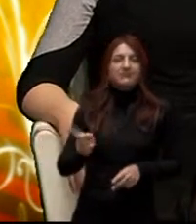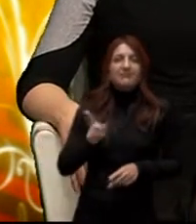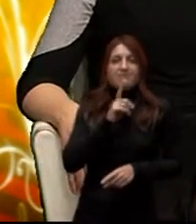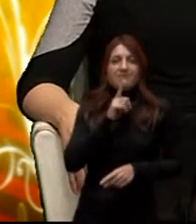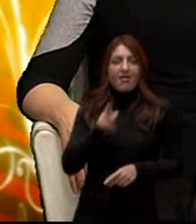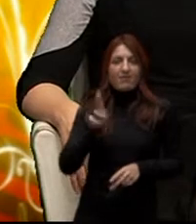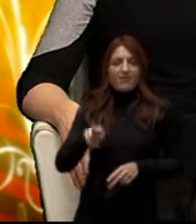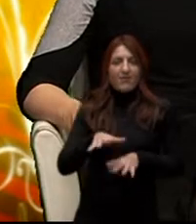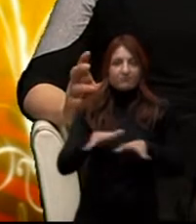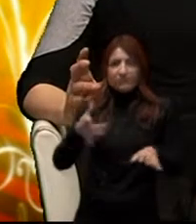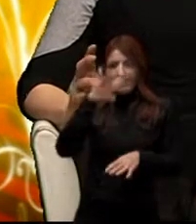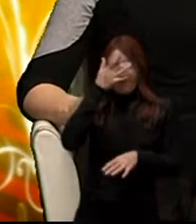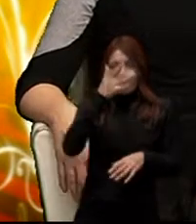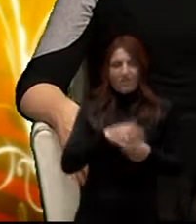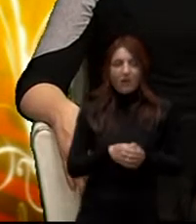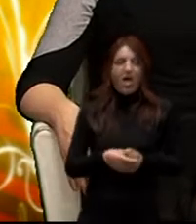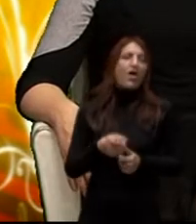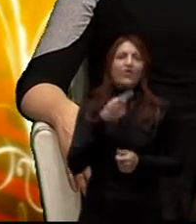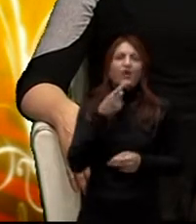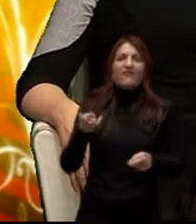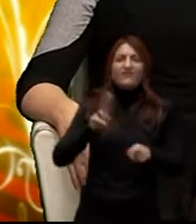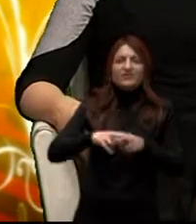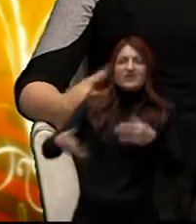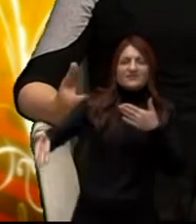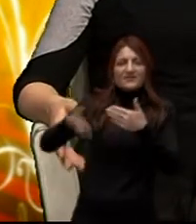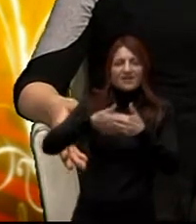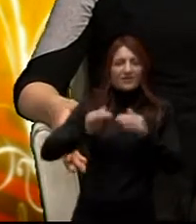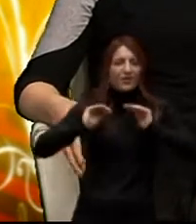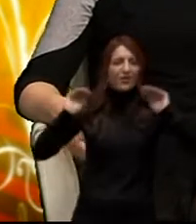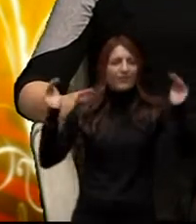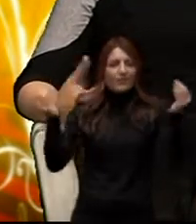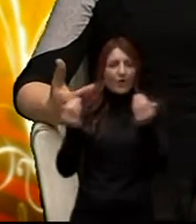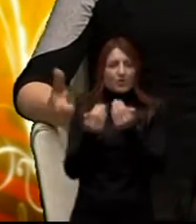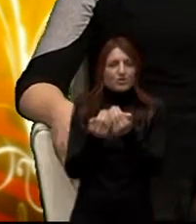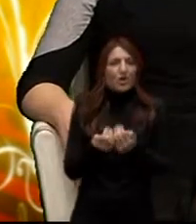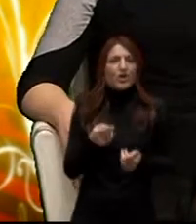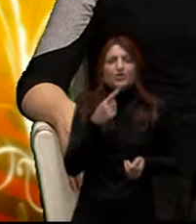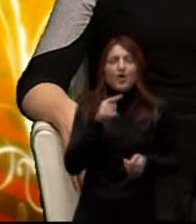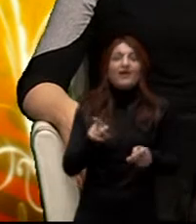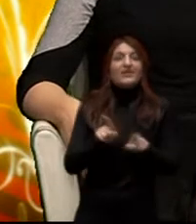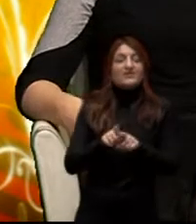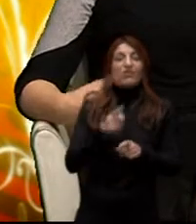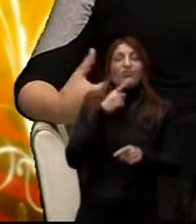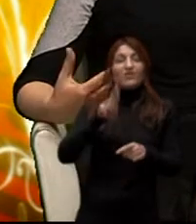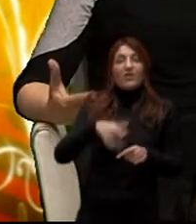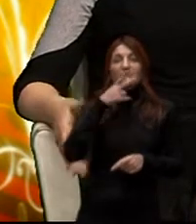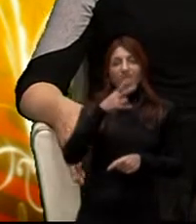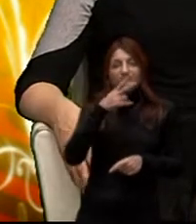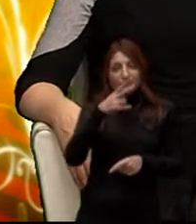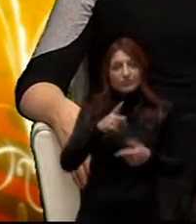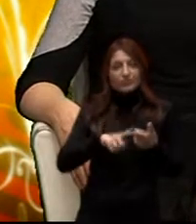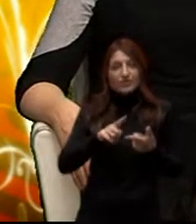Jel? Mi znamo da osobe koje su u zatvorenom prostoru, još ako imaju nekakvu naviku, znači da su i pušači, pa